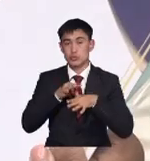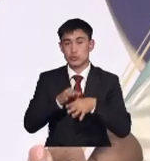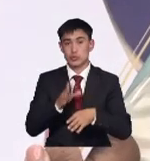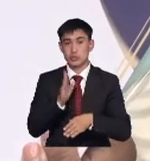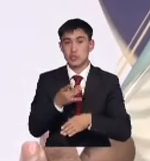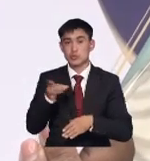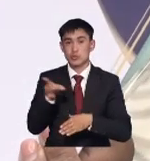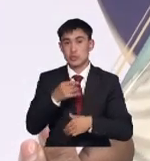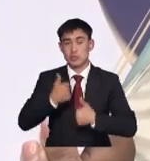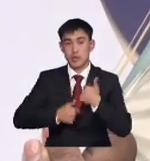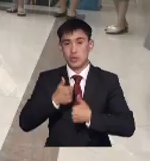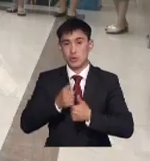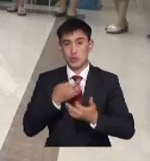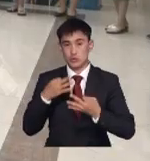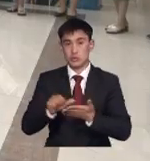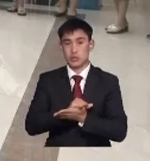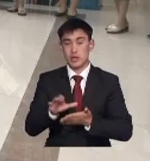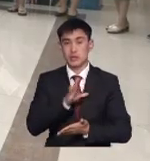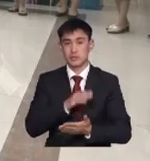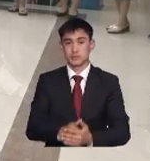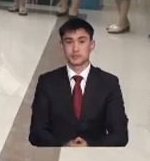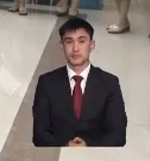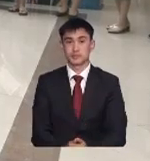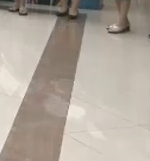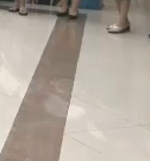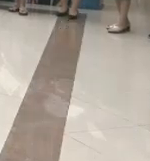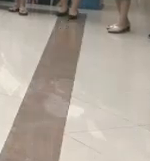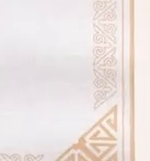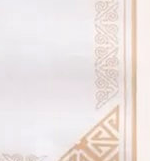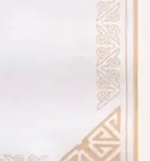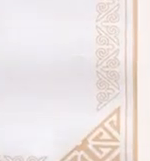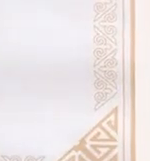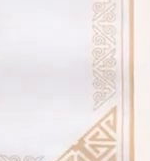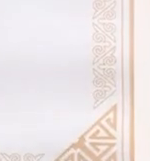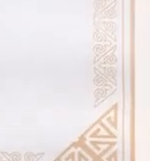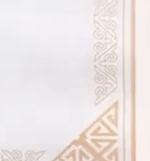өтетін республикалық байқауға жолдама алды. Нұржан Қасаболатов, Қайрат Қасторғанов, Жетісу арнасы.